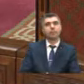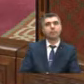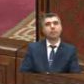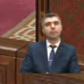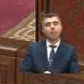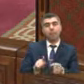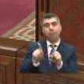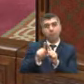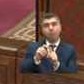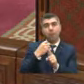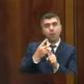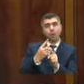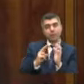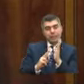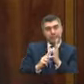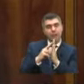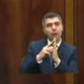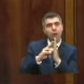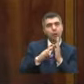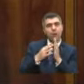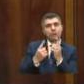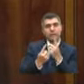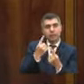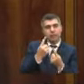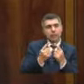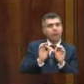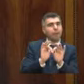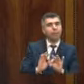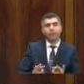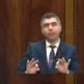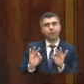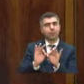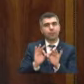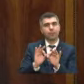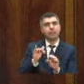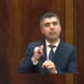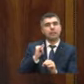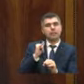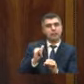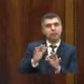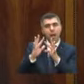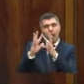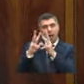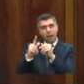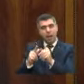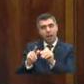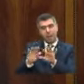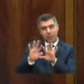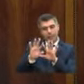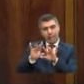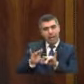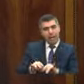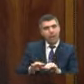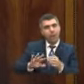ومتوسلاً بمنهج التدرج المفترى عليه، ومختبئاً وراء الأرقام والتقارير